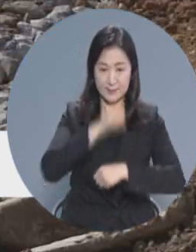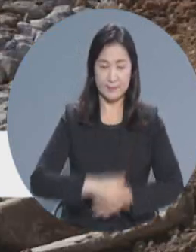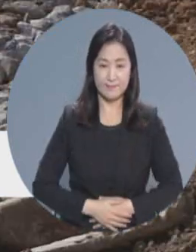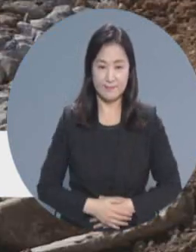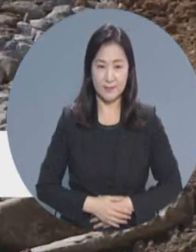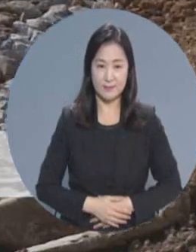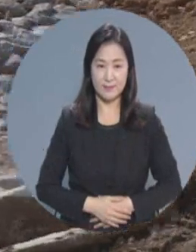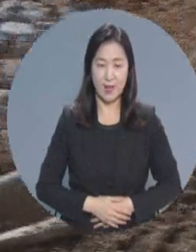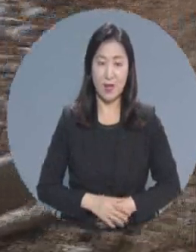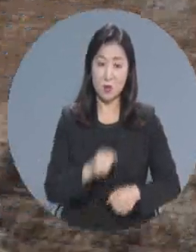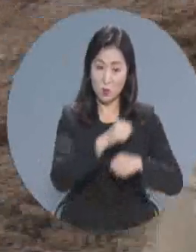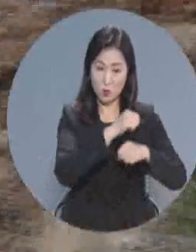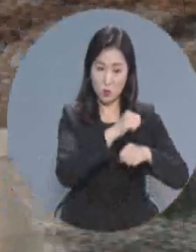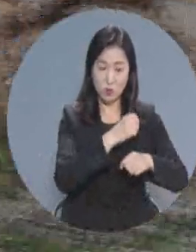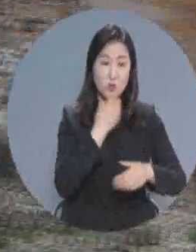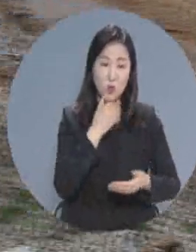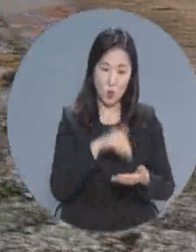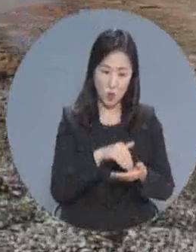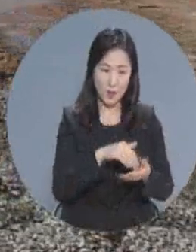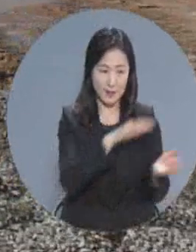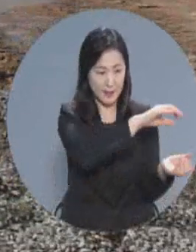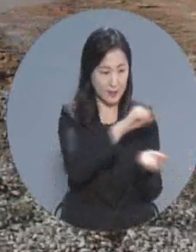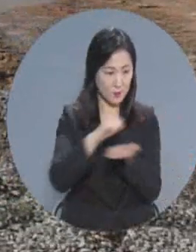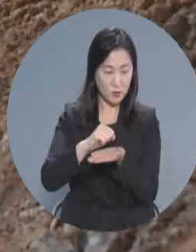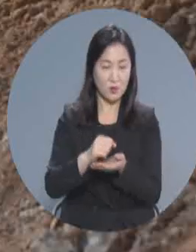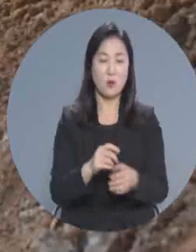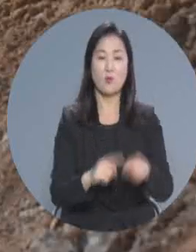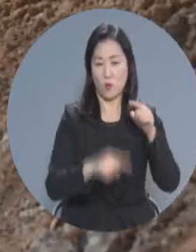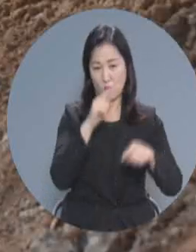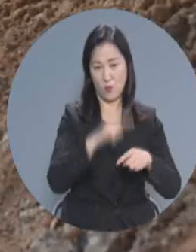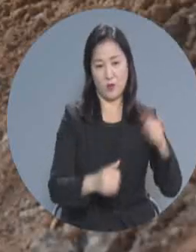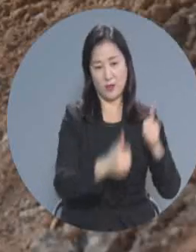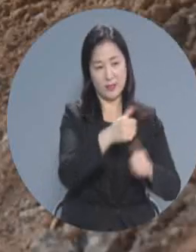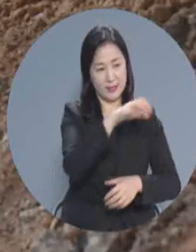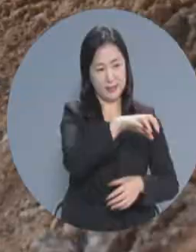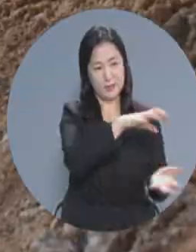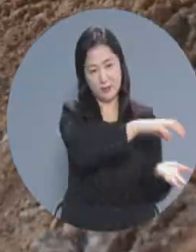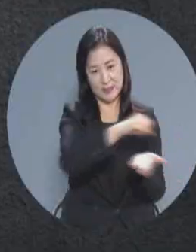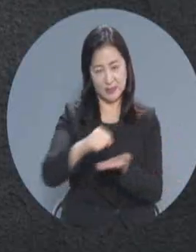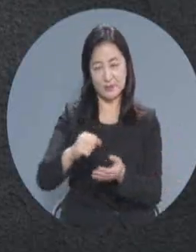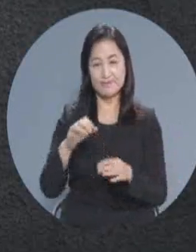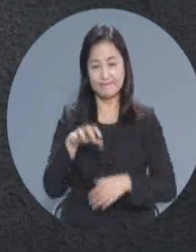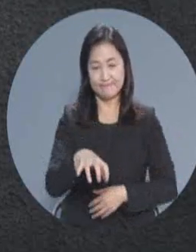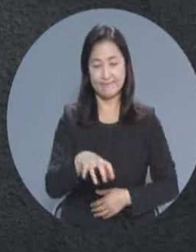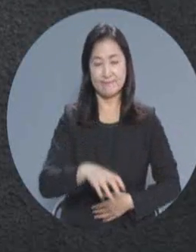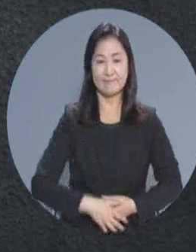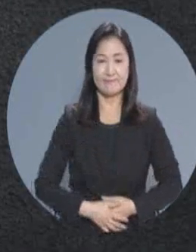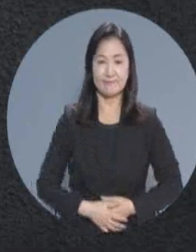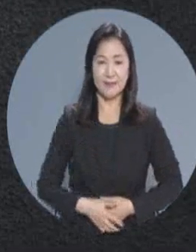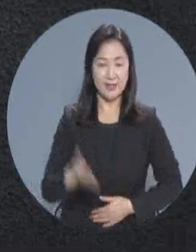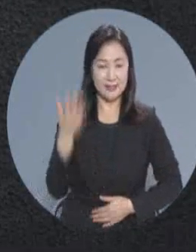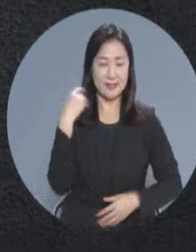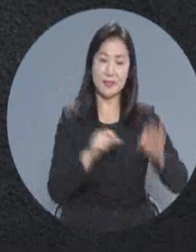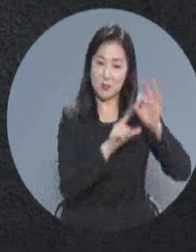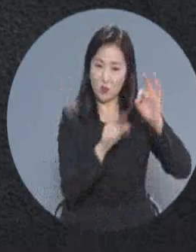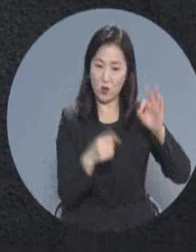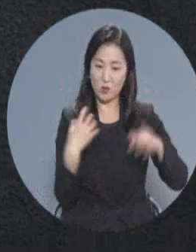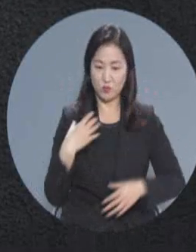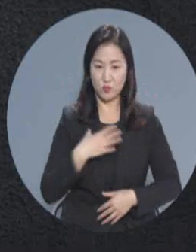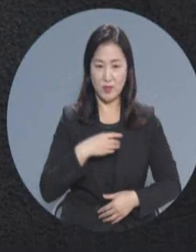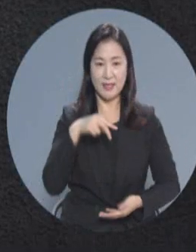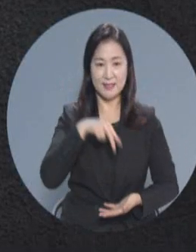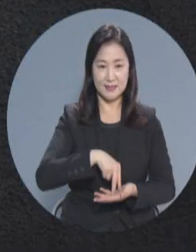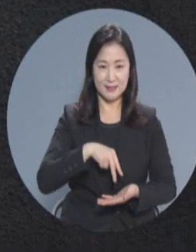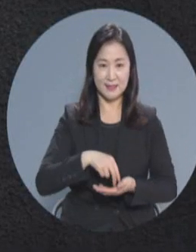가운데 상당량은 목포시 종합경기장 공사 현장에서 나온 돌입니다. 지난 10월 무안군이